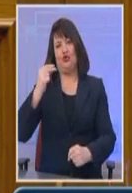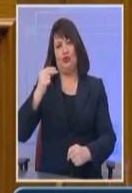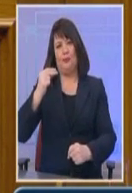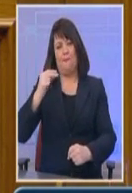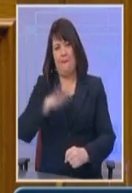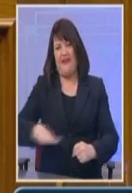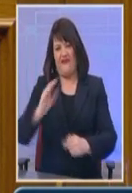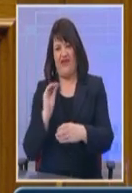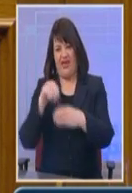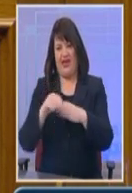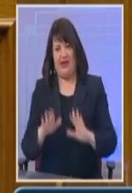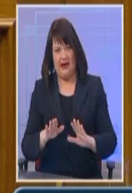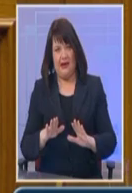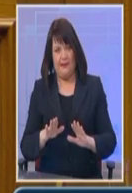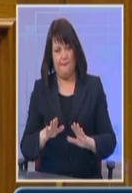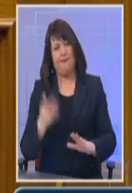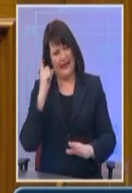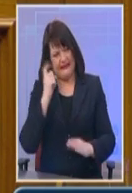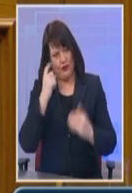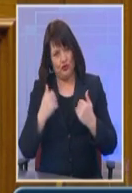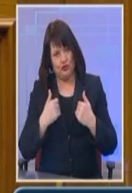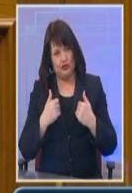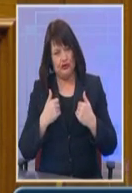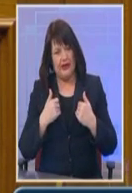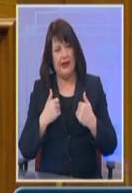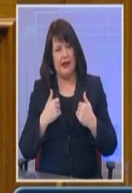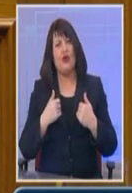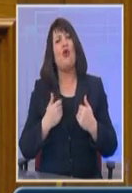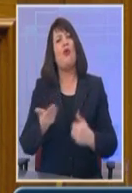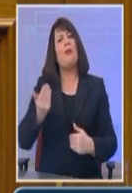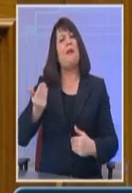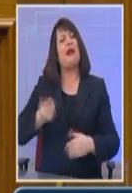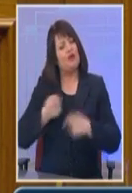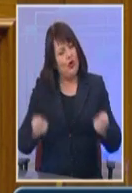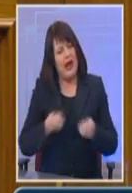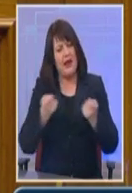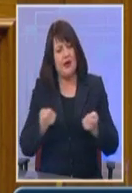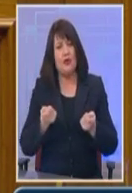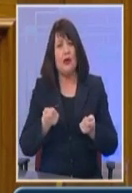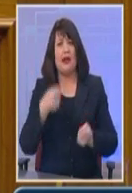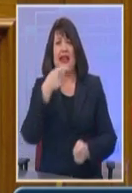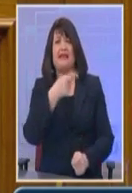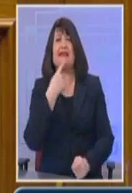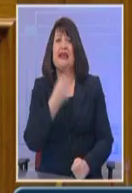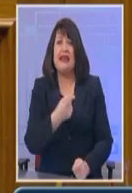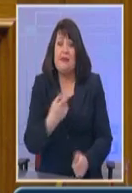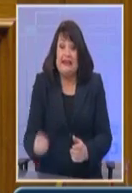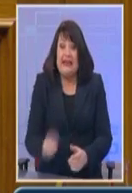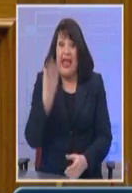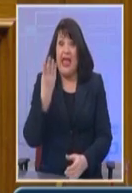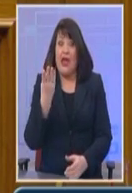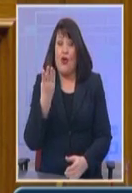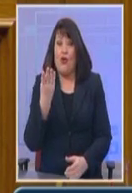πρώτοι που το κάνετε αυτό. Ο χορός καλά κρατεί, αλλά εσείς υποτίθεται ότι ήρθατε εδώ να φέρετε το νέο,